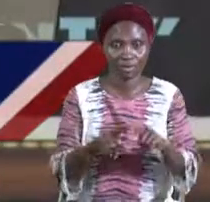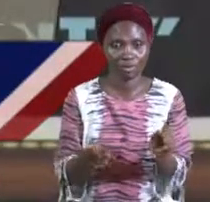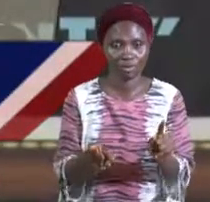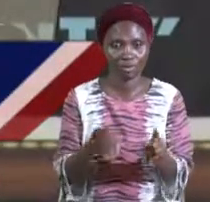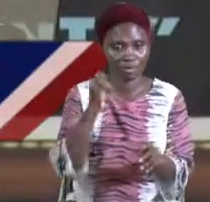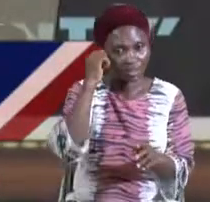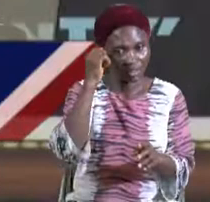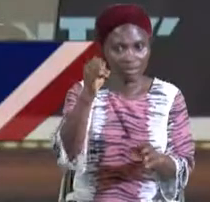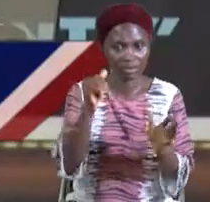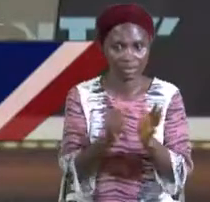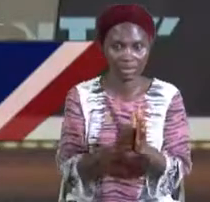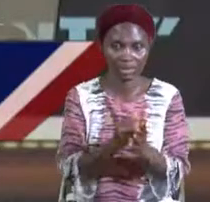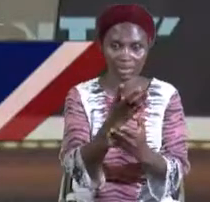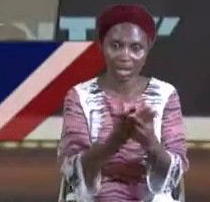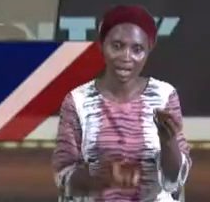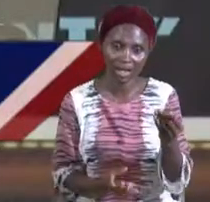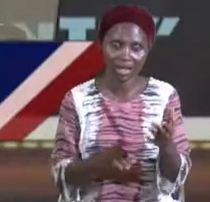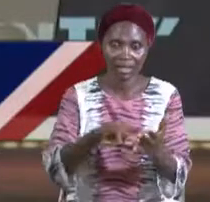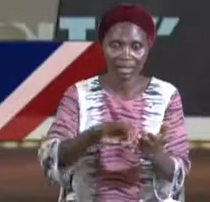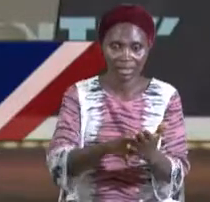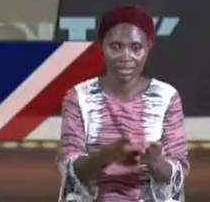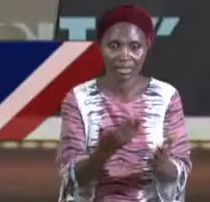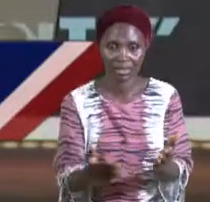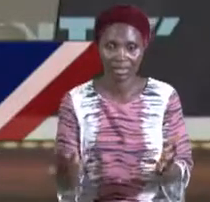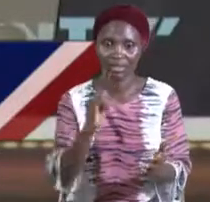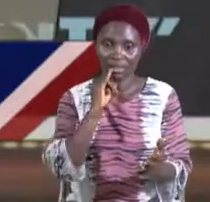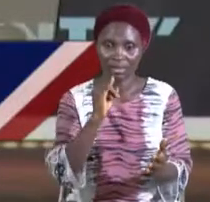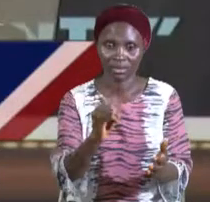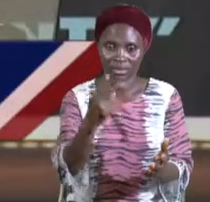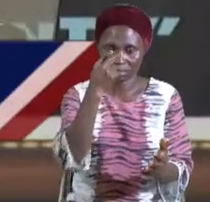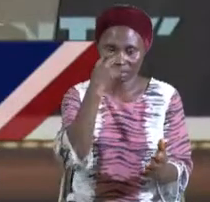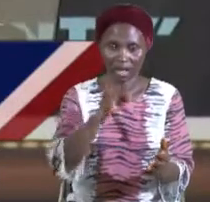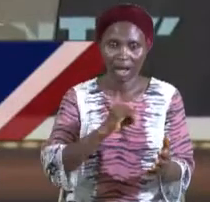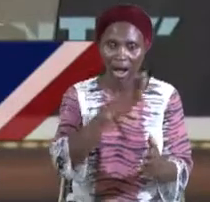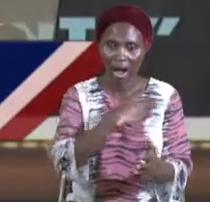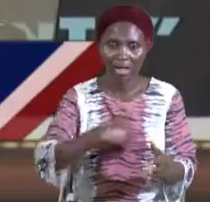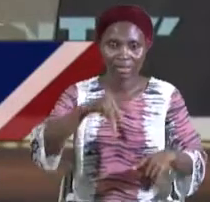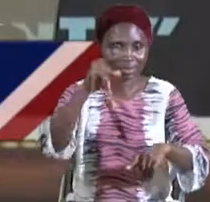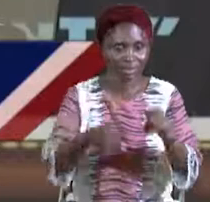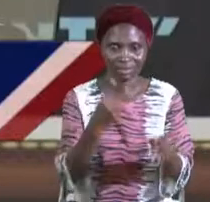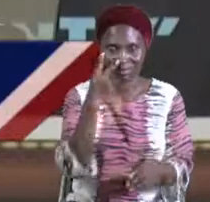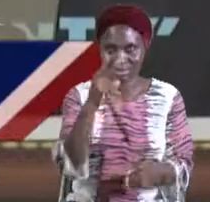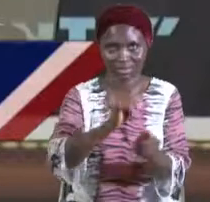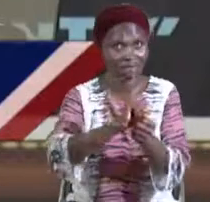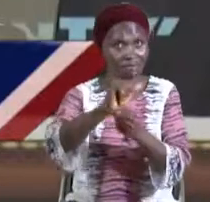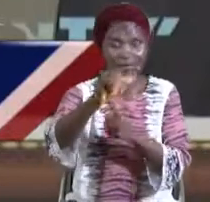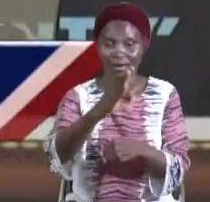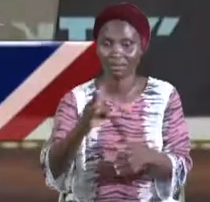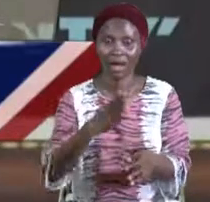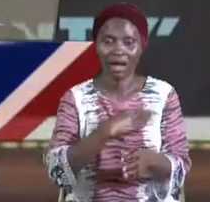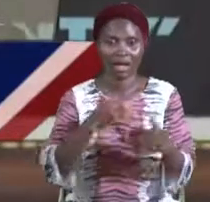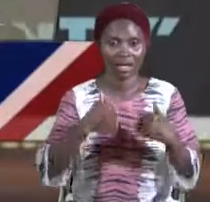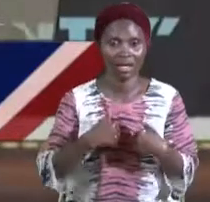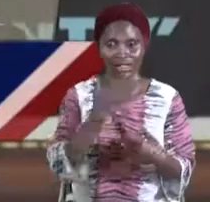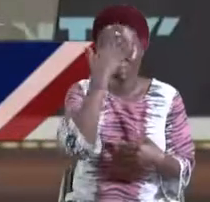celui en qui ces choses ne sont point est aveugle. Il ne voit pas de loin. Et il a mis